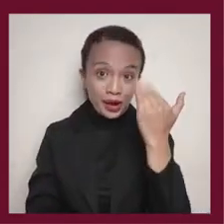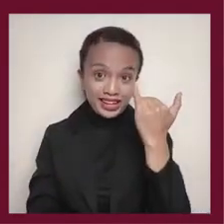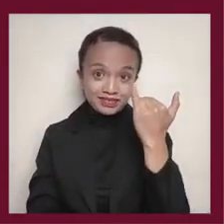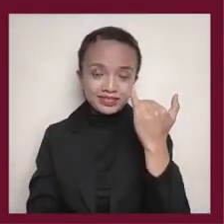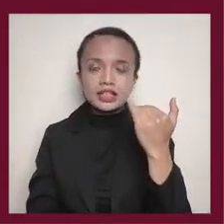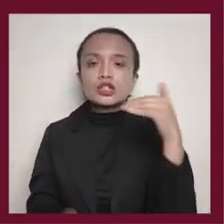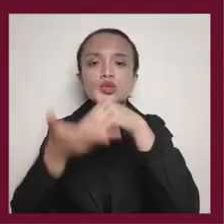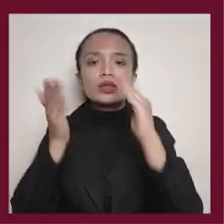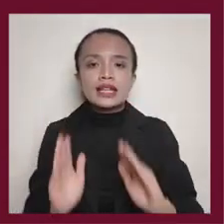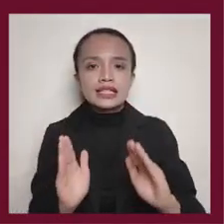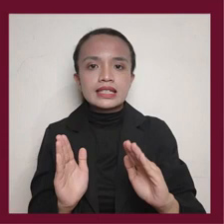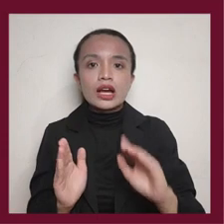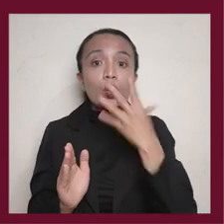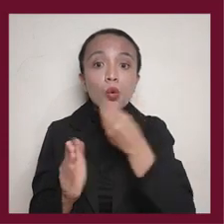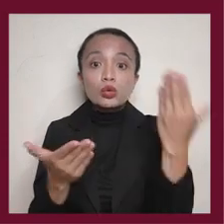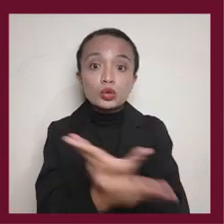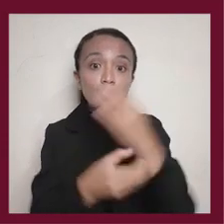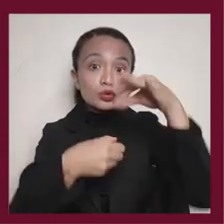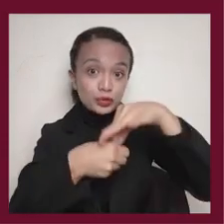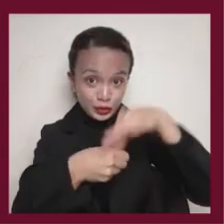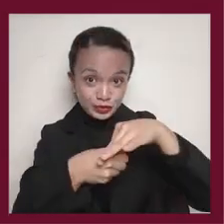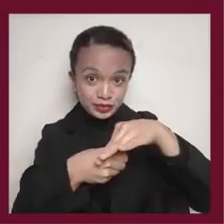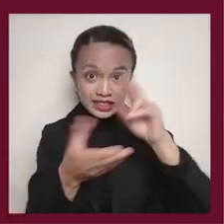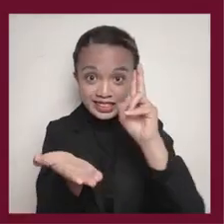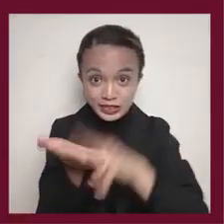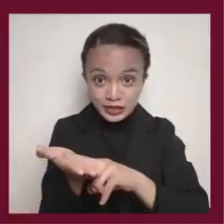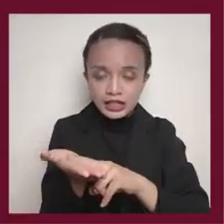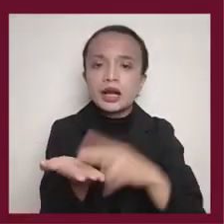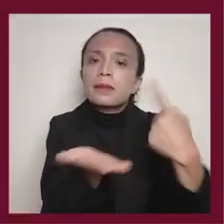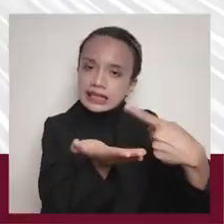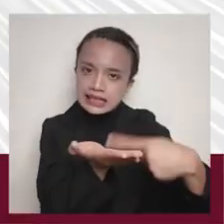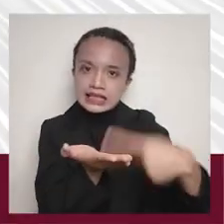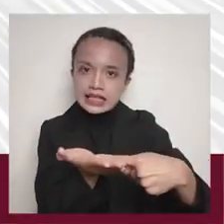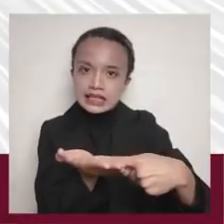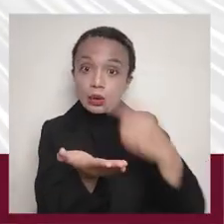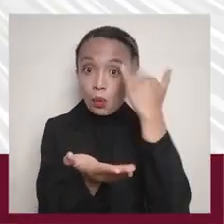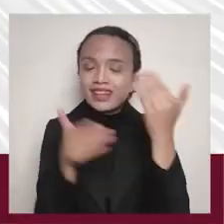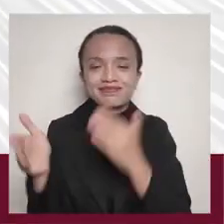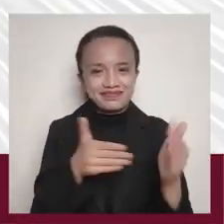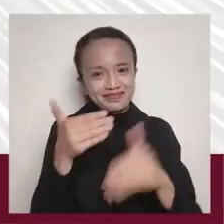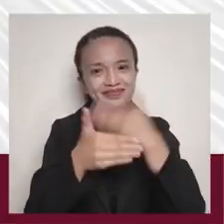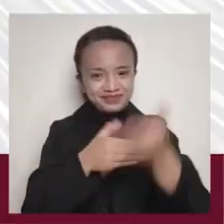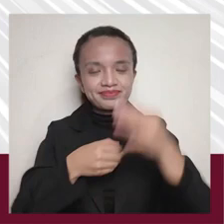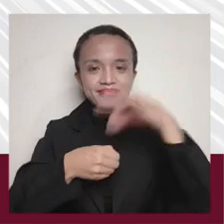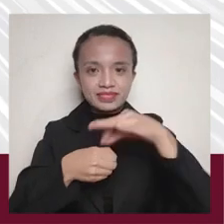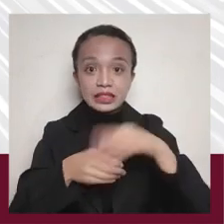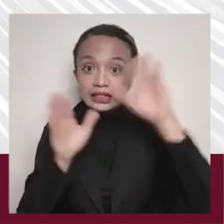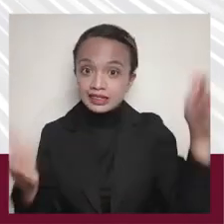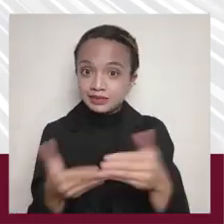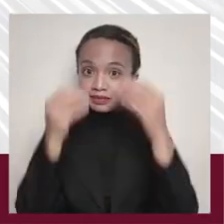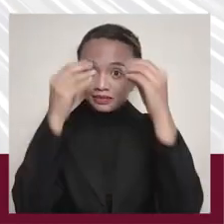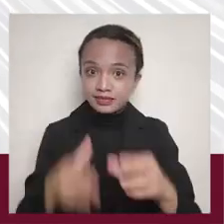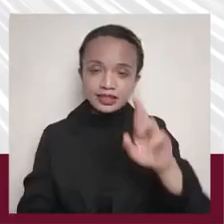ito ay mapag-usapan ng mga estudyanteng bagong rehistrong botante bilang paghahanda sa darating na halalan. Pinakikilala